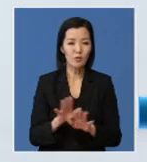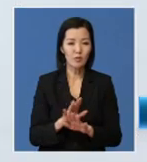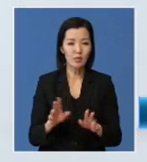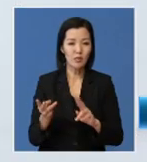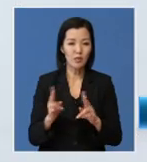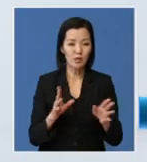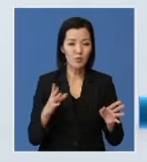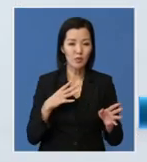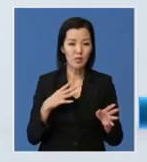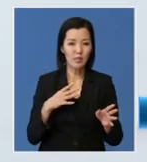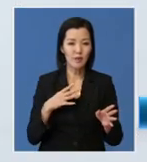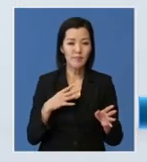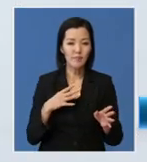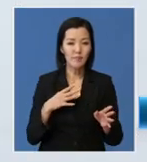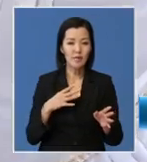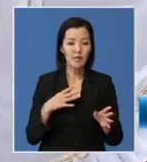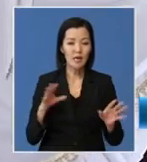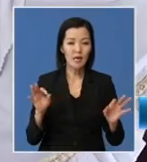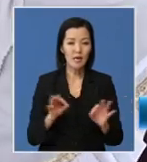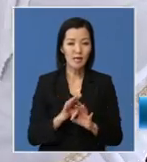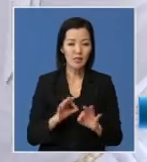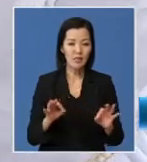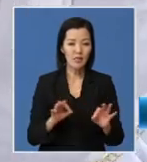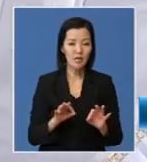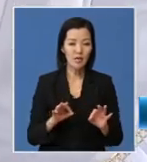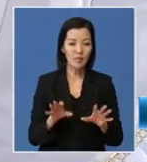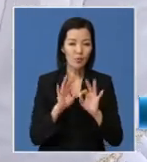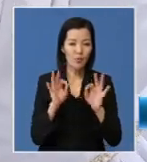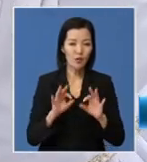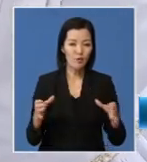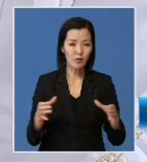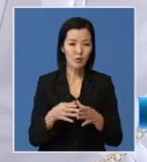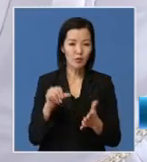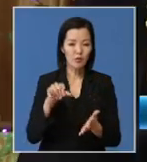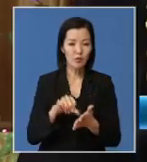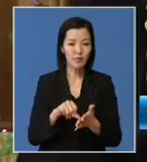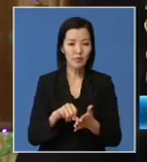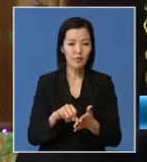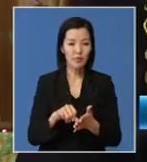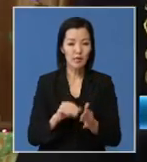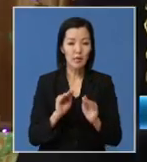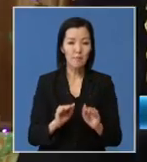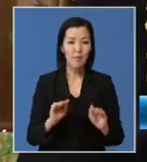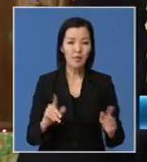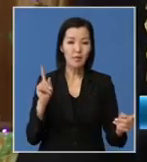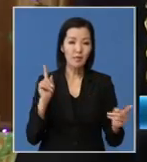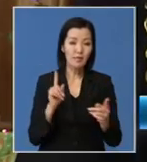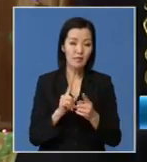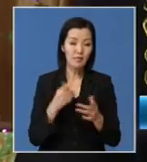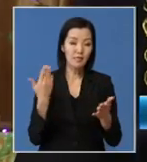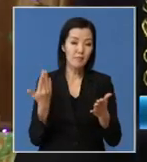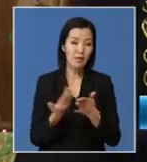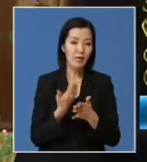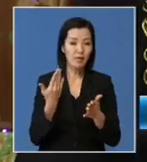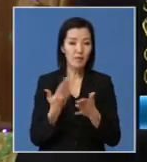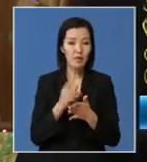шашты. Сонымен қатар сахна төрінде әуезді ән шырқалып, өнерпаздар өнері тамашаланды. Балалармен сұхбаттасып,